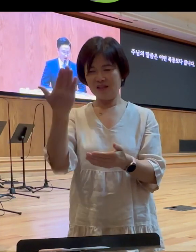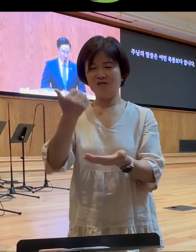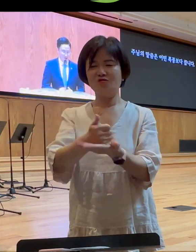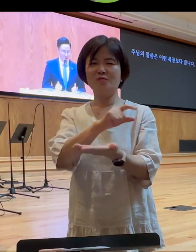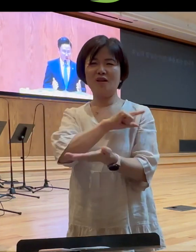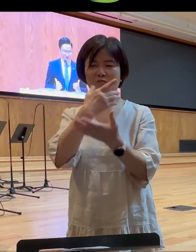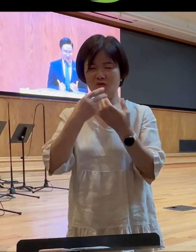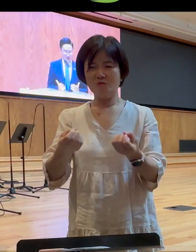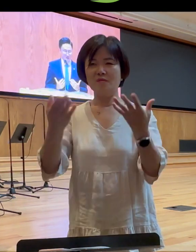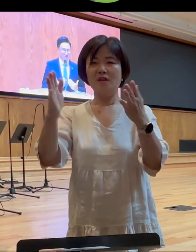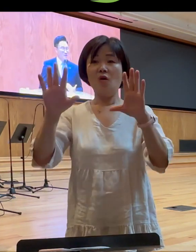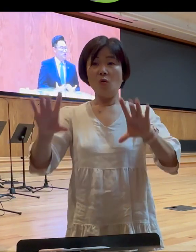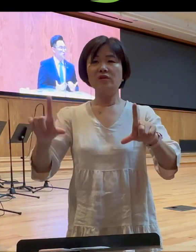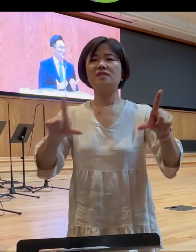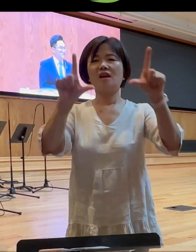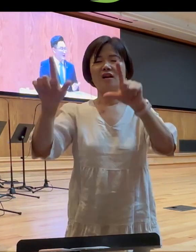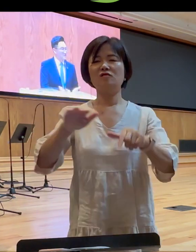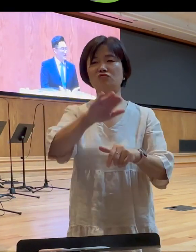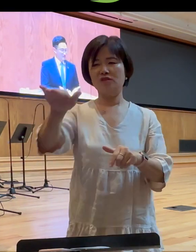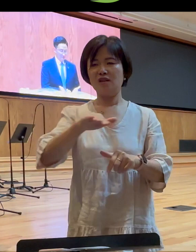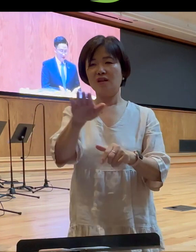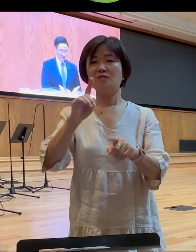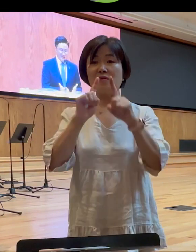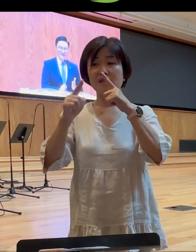축복합니다. 오늘을 살아가는 우리에게도 주님은